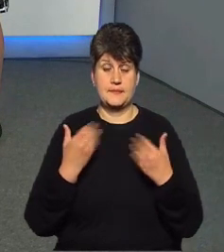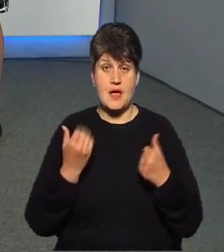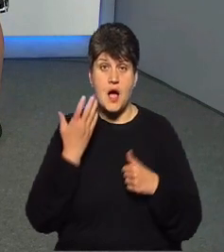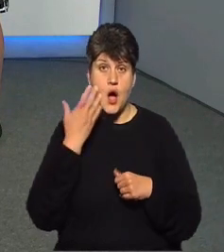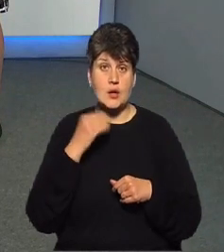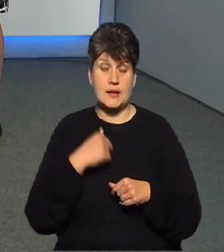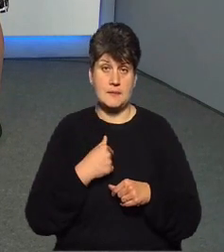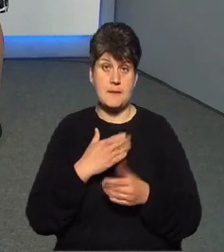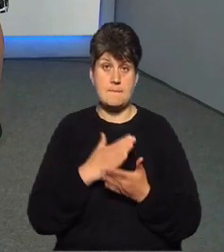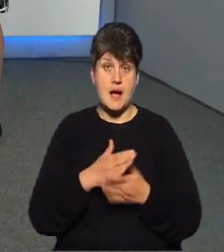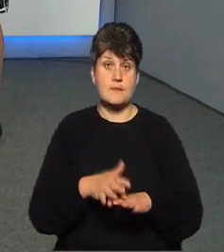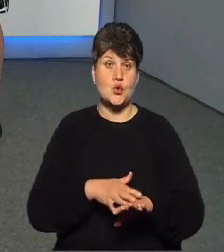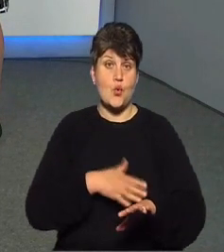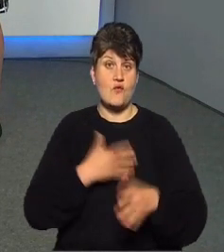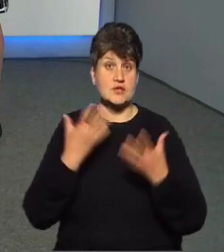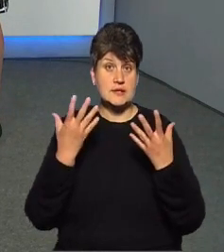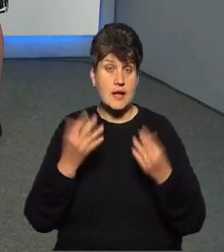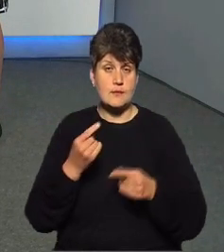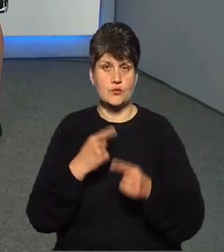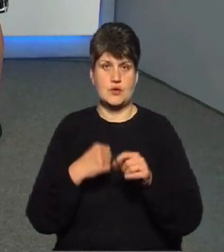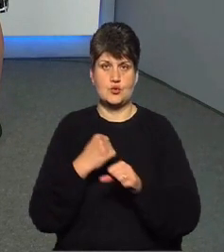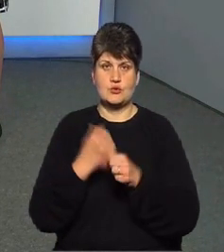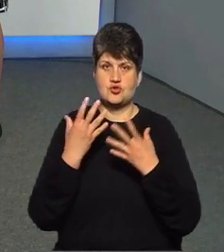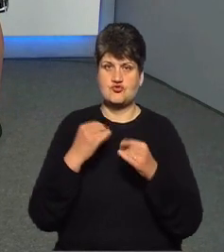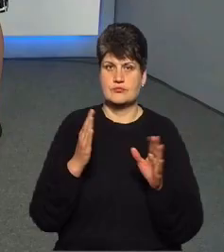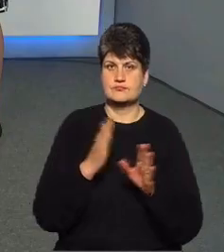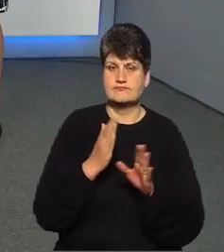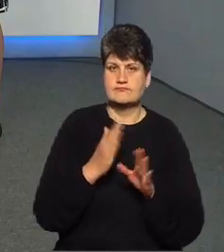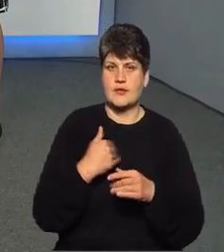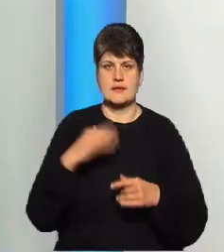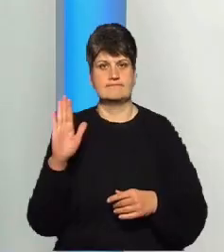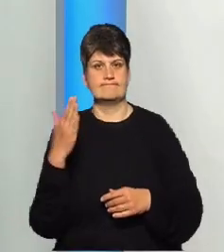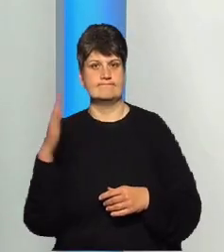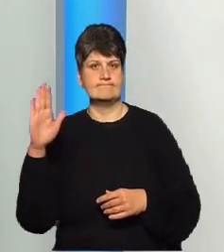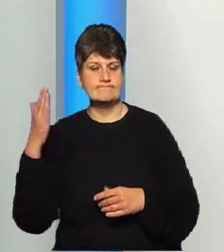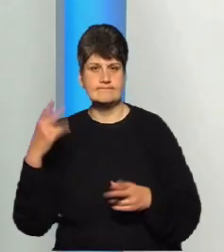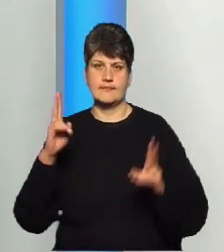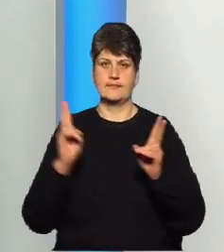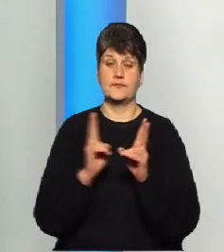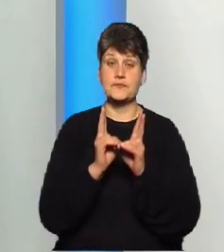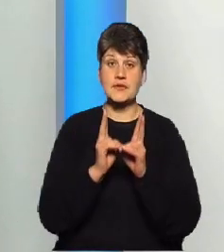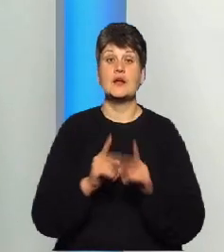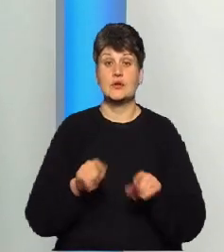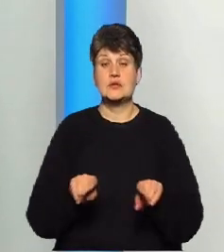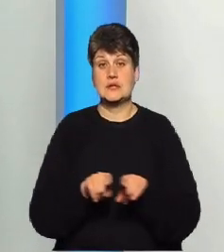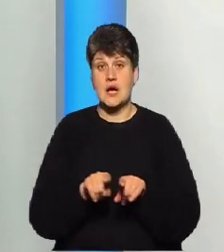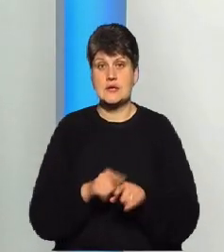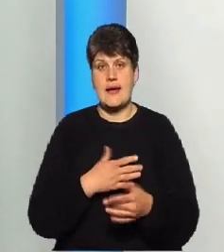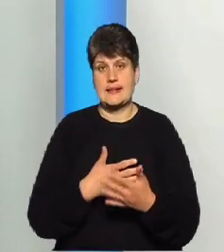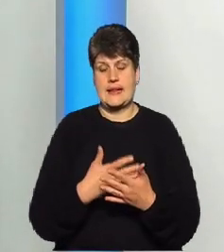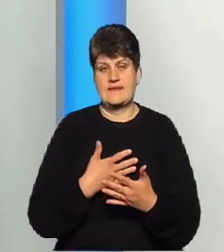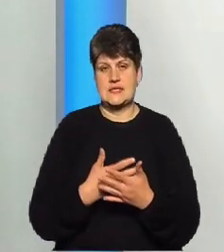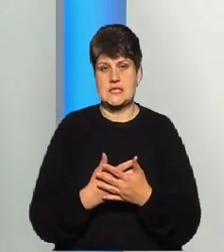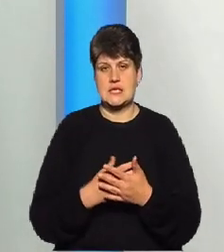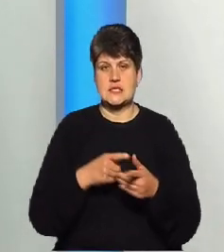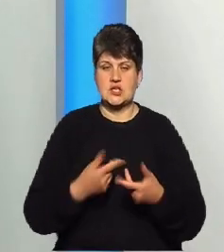день, повертаємося з роботи, ще є погода, в нас якась прогулянка, в нас якась зустріч, воно теж якби активізація тих самих життєвих сил,